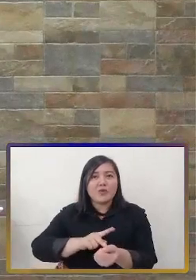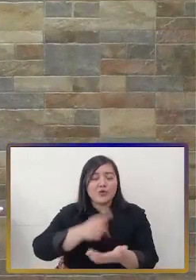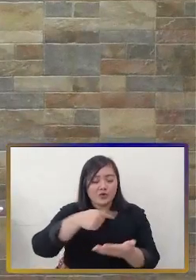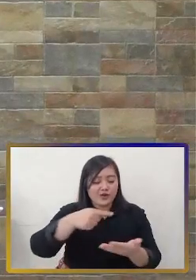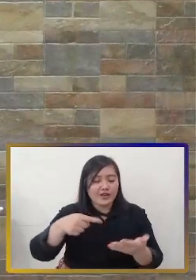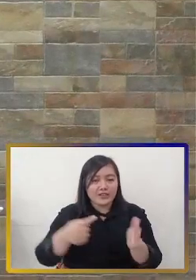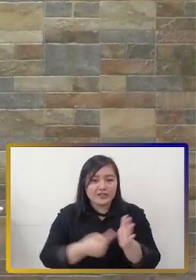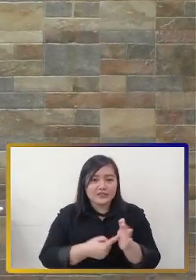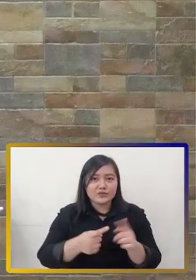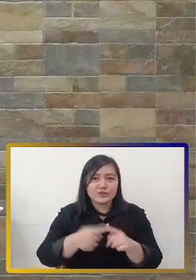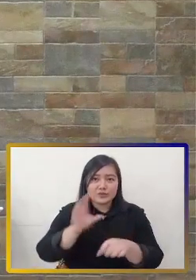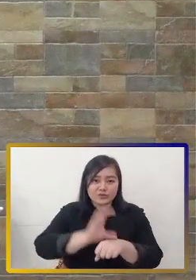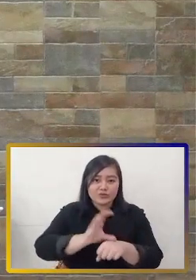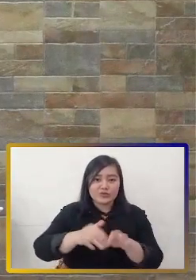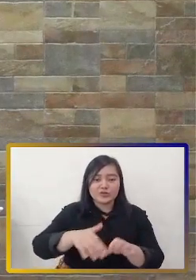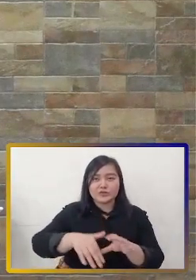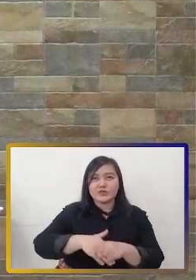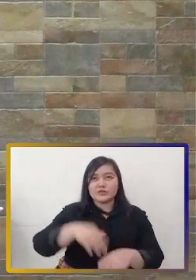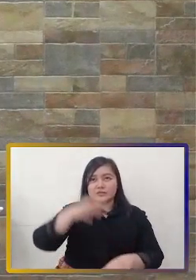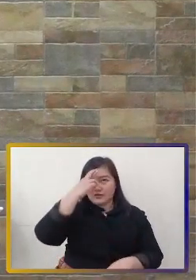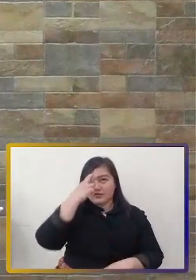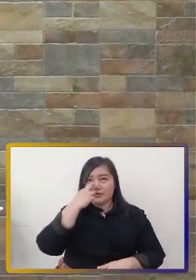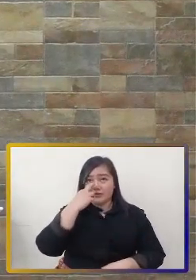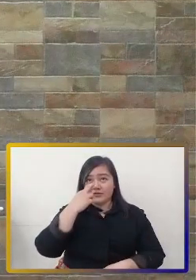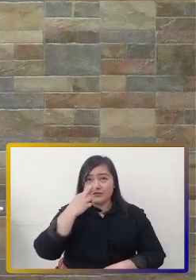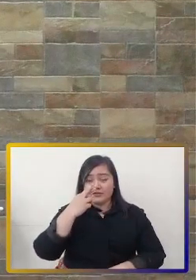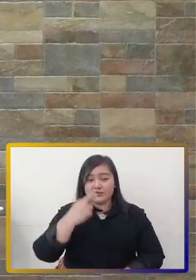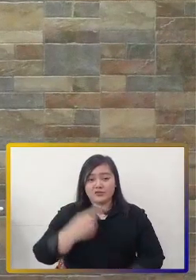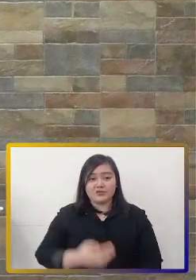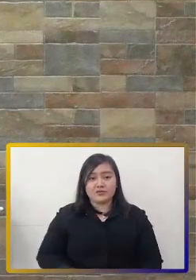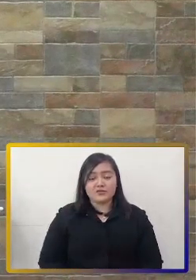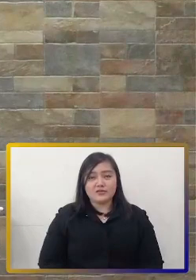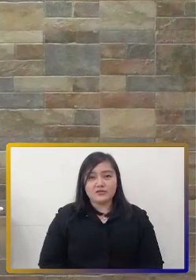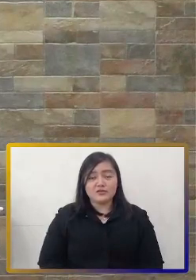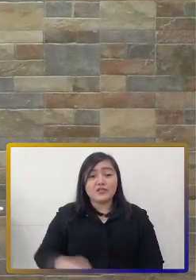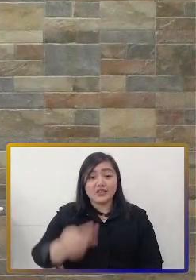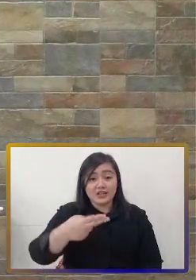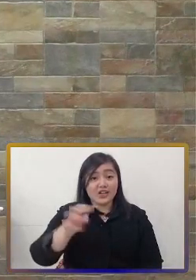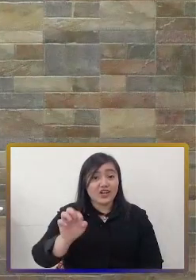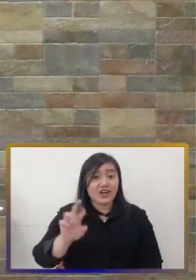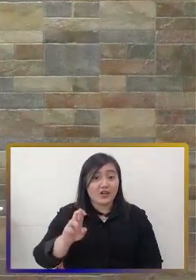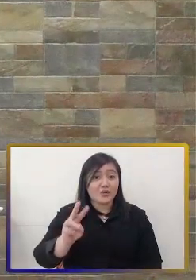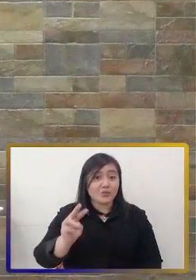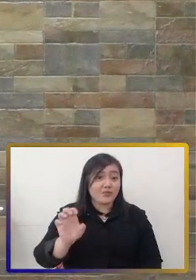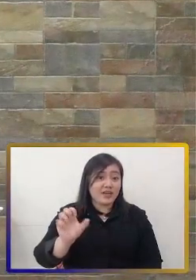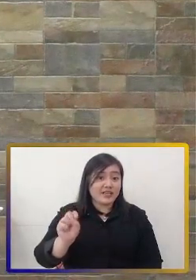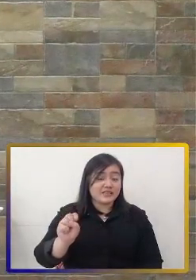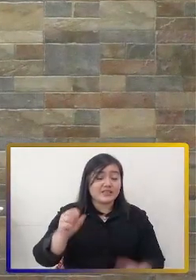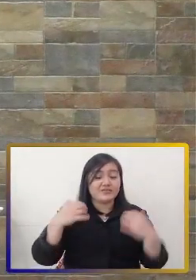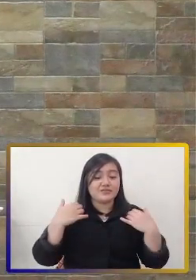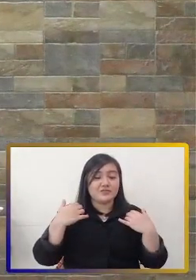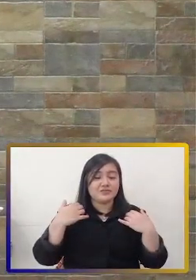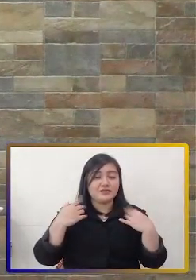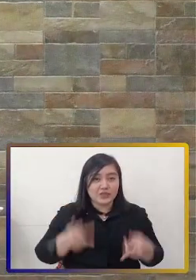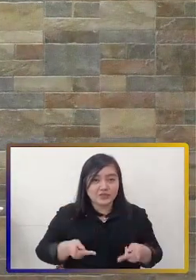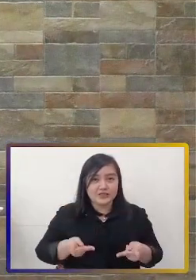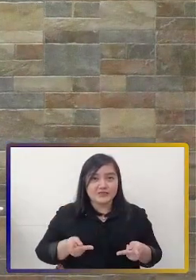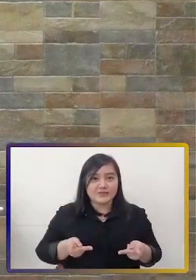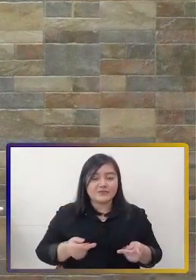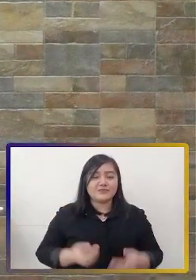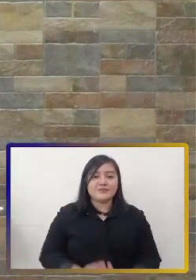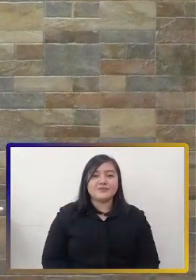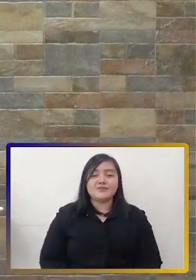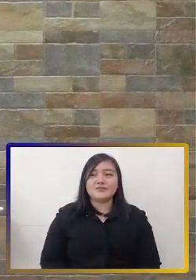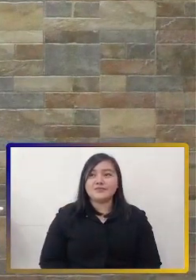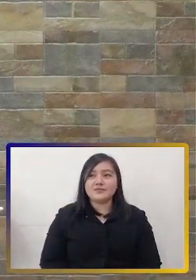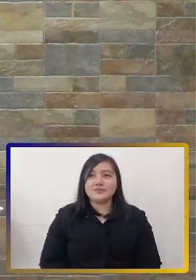church at Rome, he was there present. You see, he is isa po siya sa mga tao